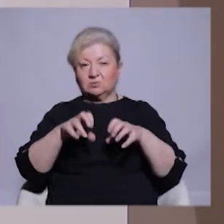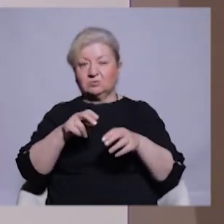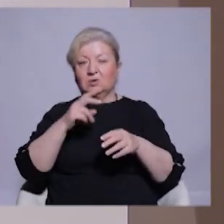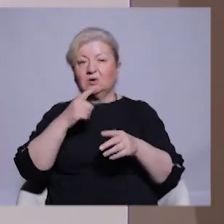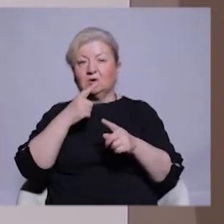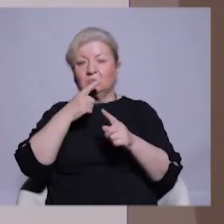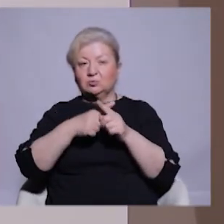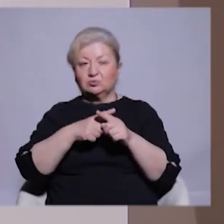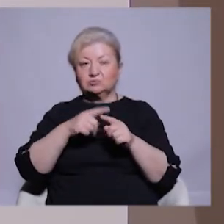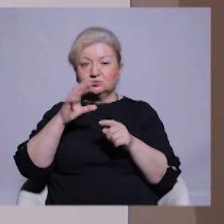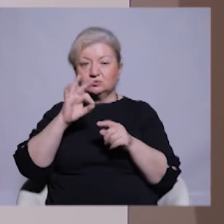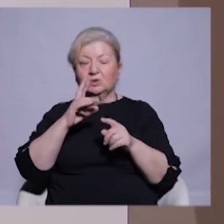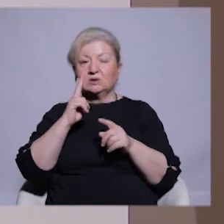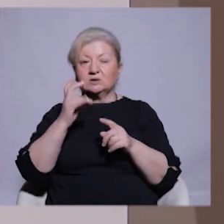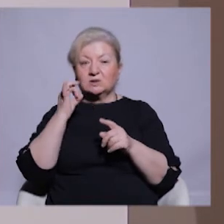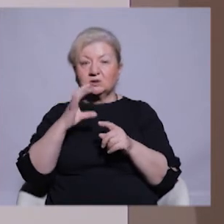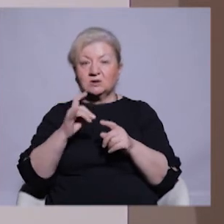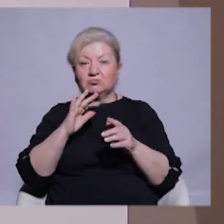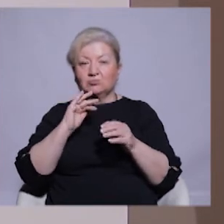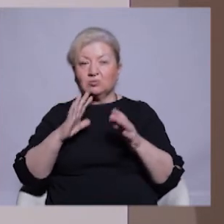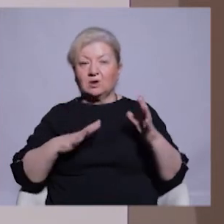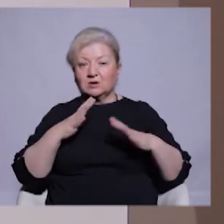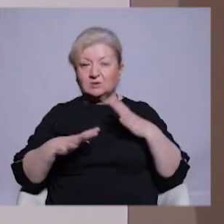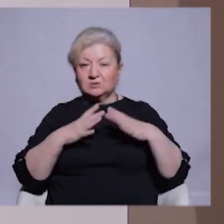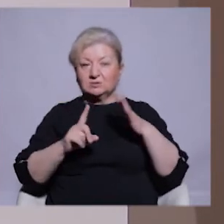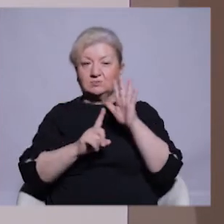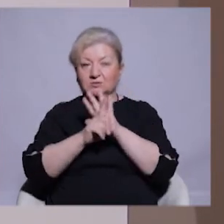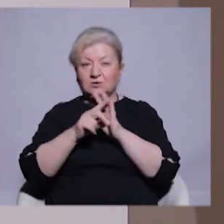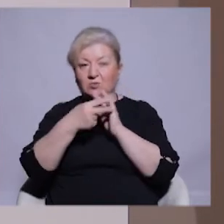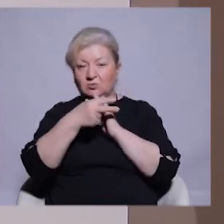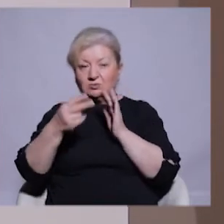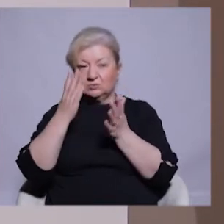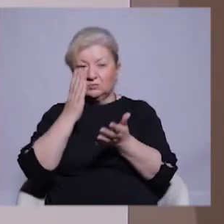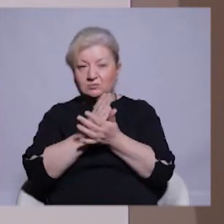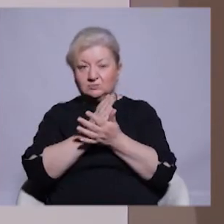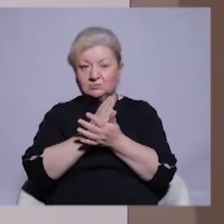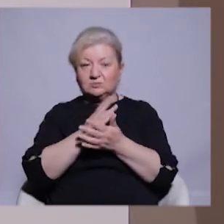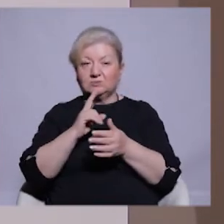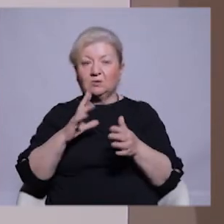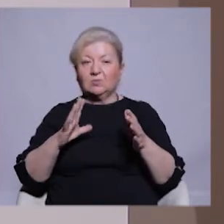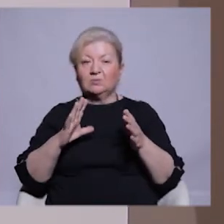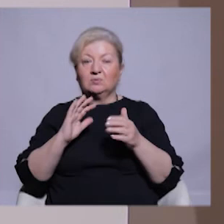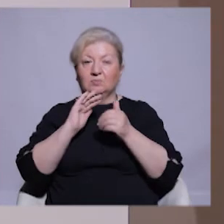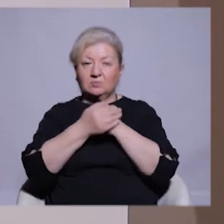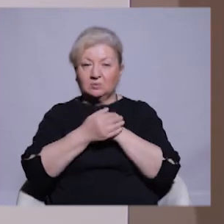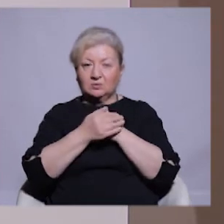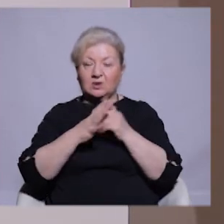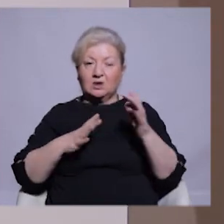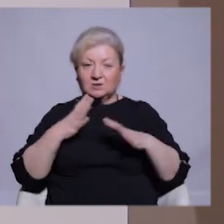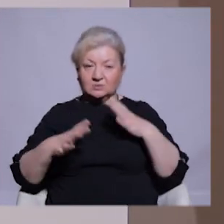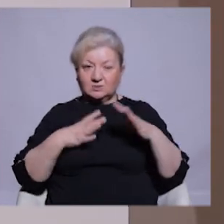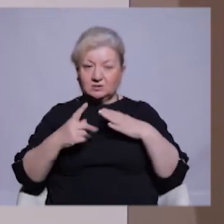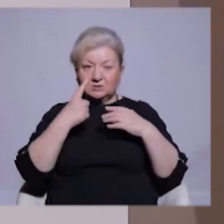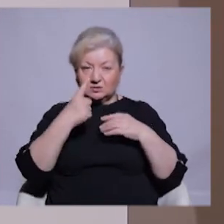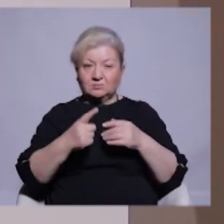ნოლი პლუს, კინეტიკური ენერგია საწყისი, უდრის პოტენციური ენერგია